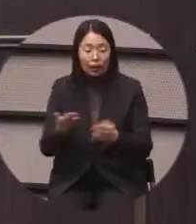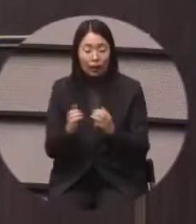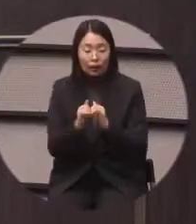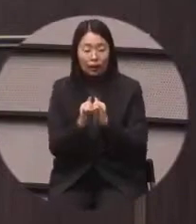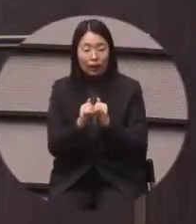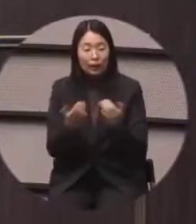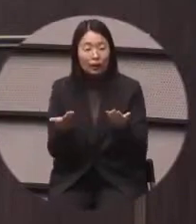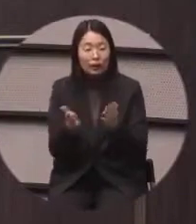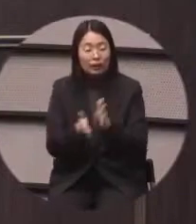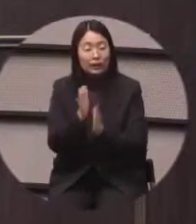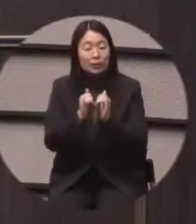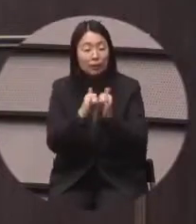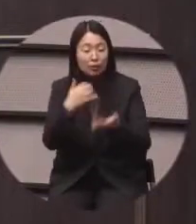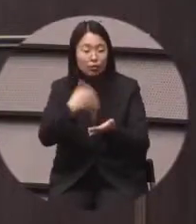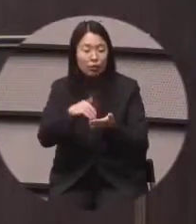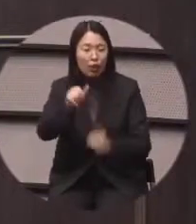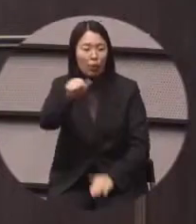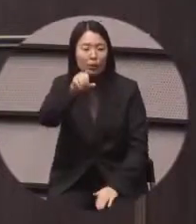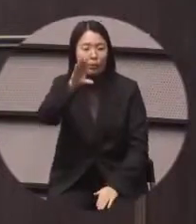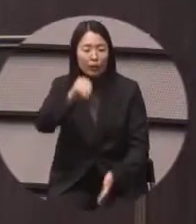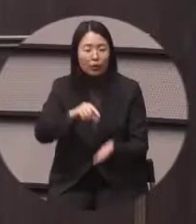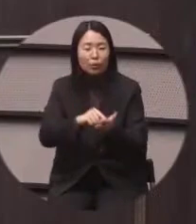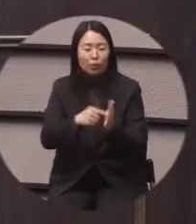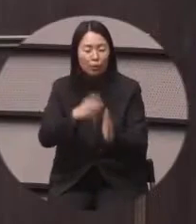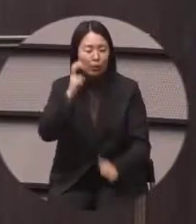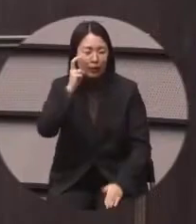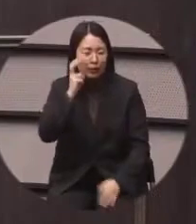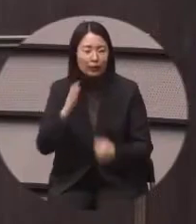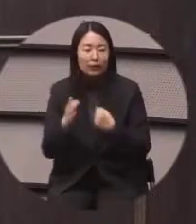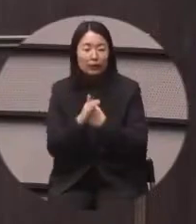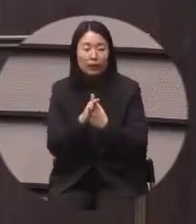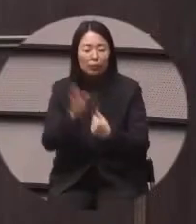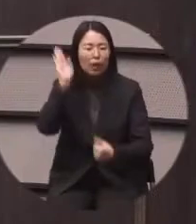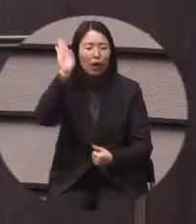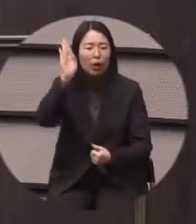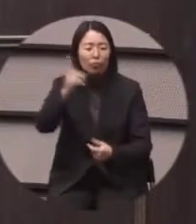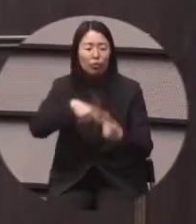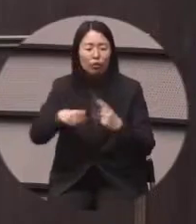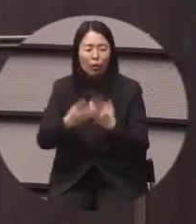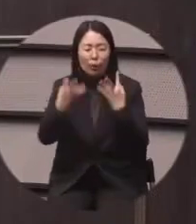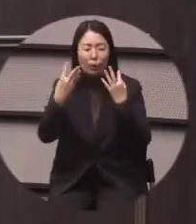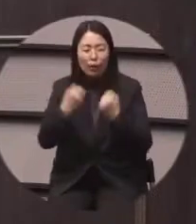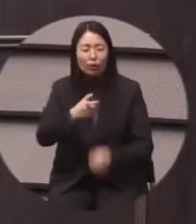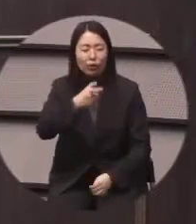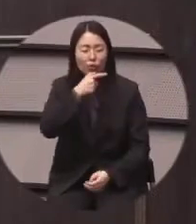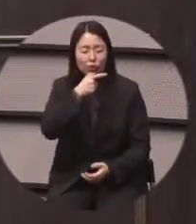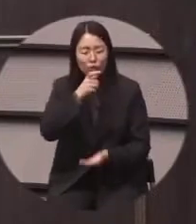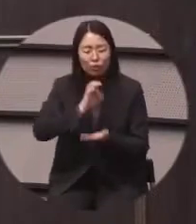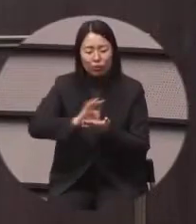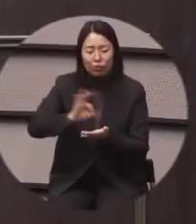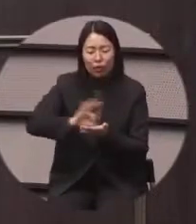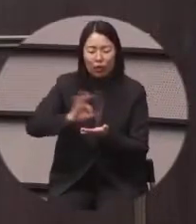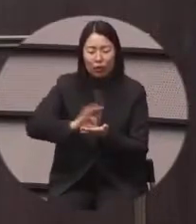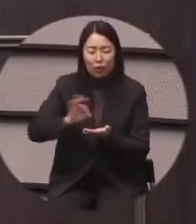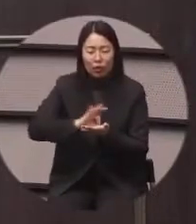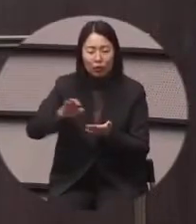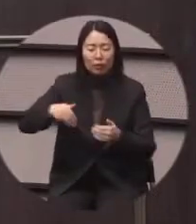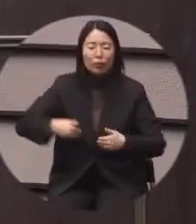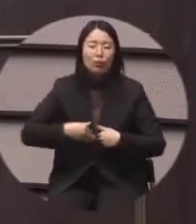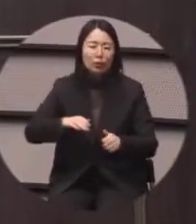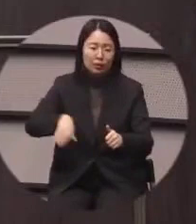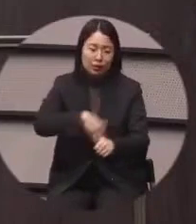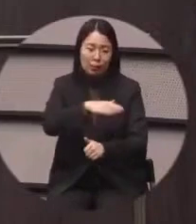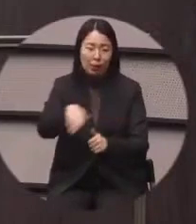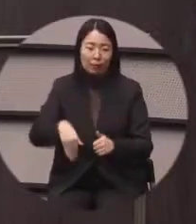추정되어 향후에도 지속적인 상수도 시설의 확충과 강역 상수도 도입이 필요한 실정입니다.